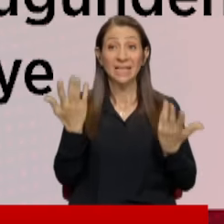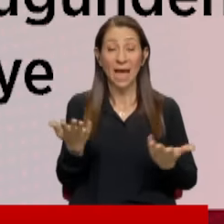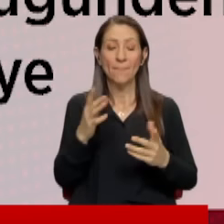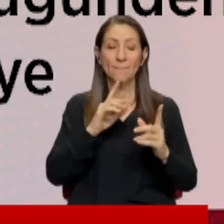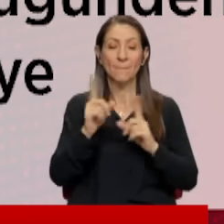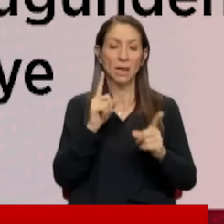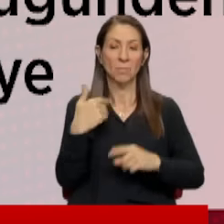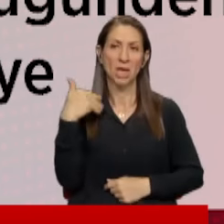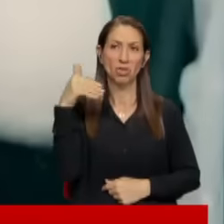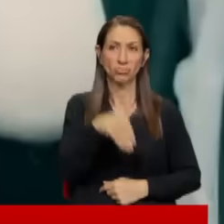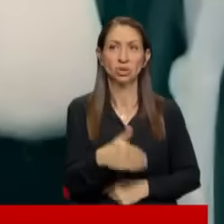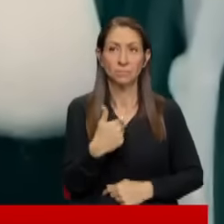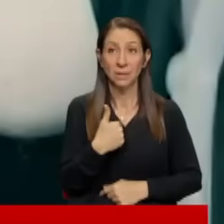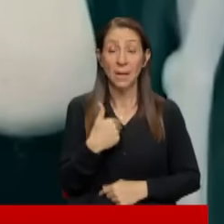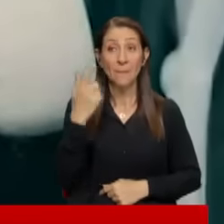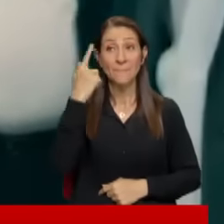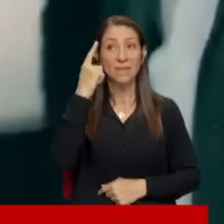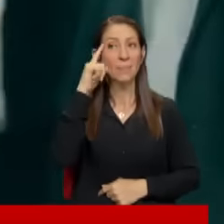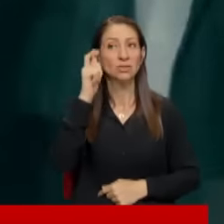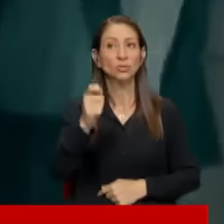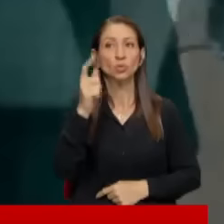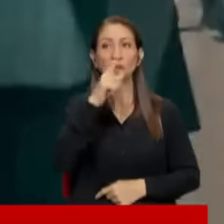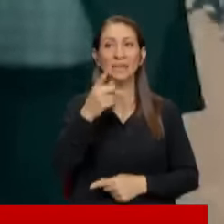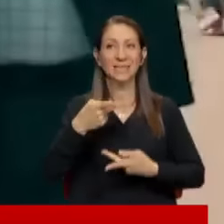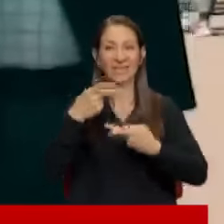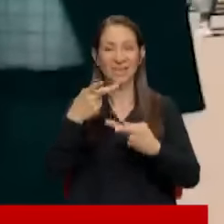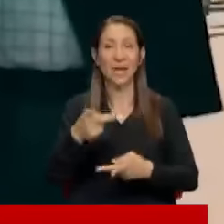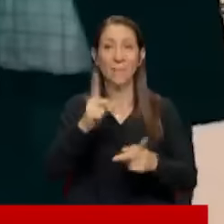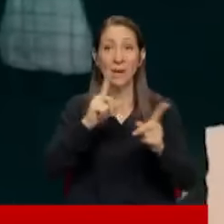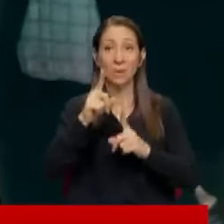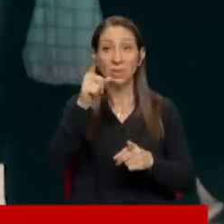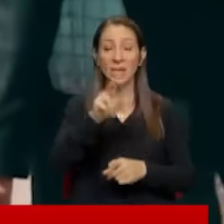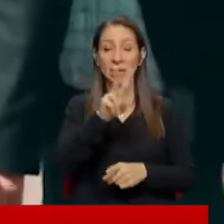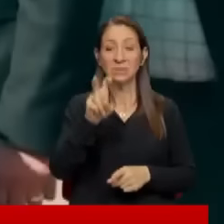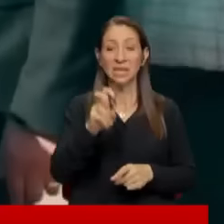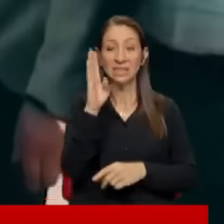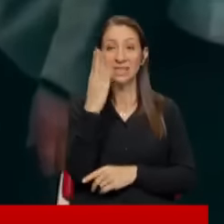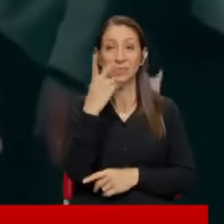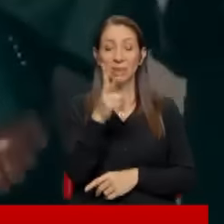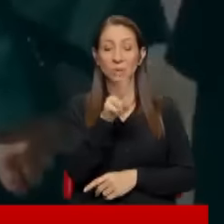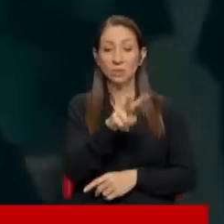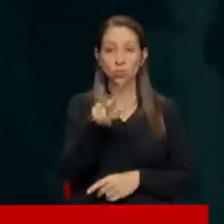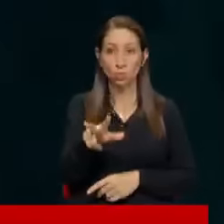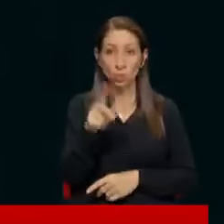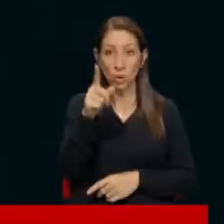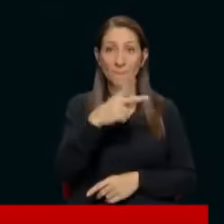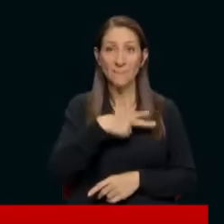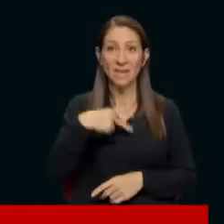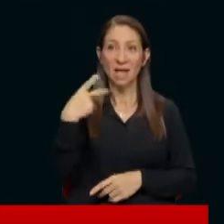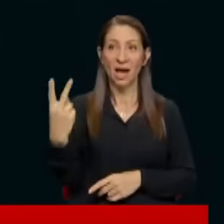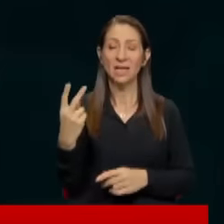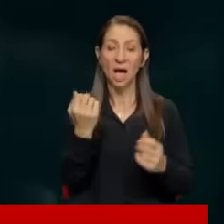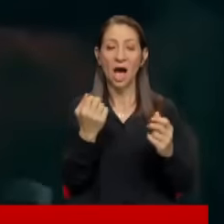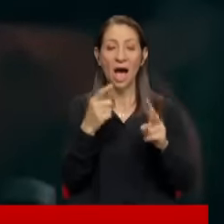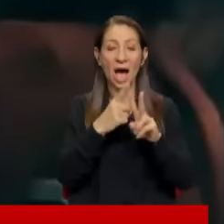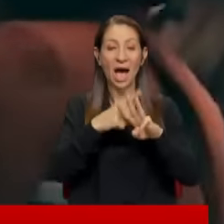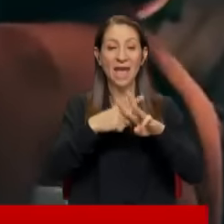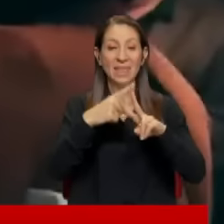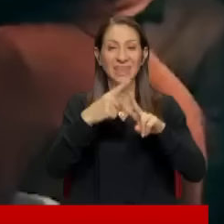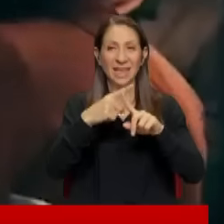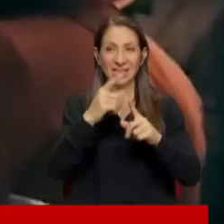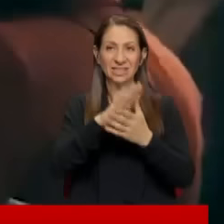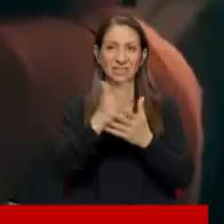alınacak diye adliyeye gelmiştim. Bilgisine başvurulmak üzere davet edildiği adliyede 28 Kasım 2023'te belediyeye ait ANET şirketinden